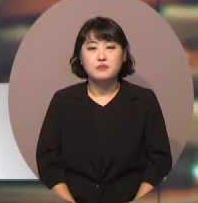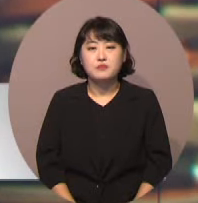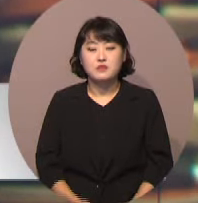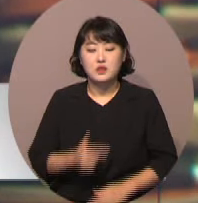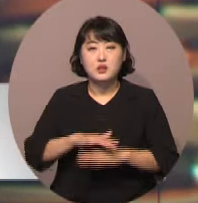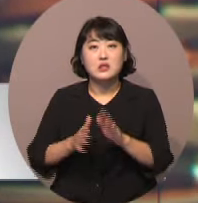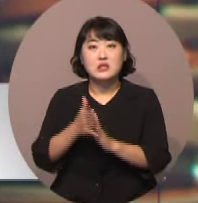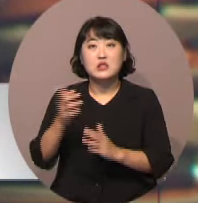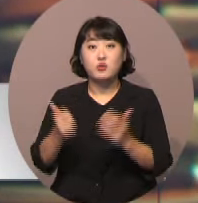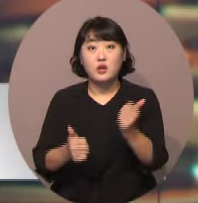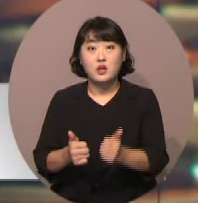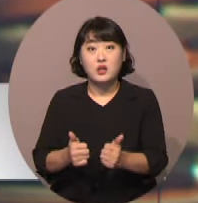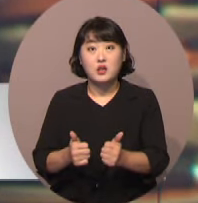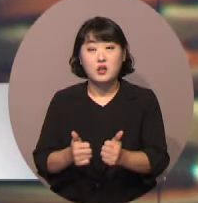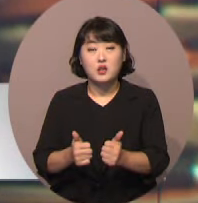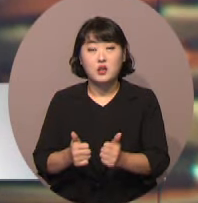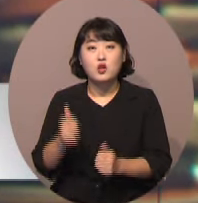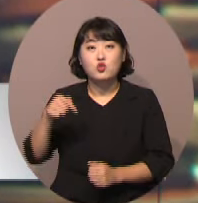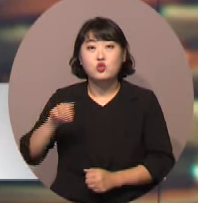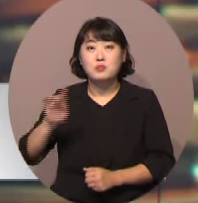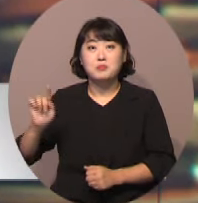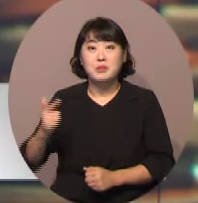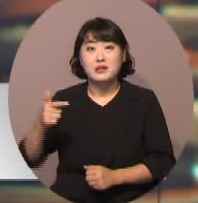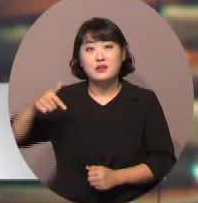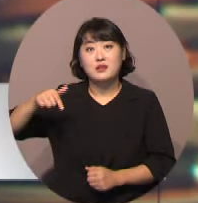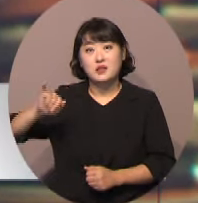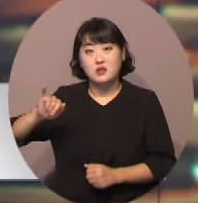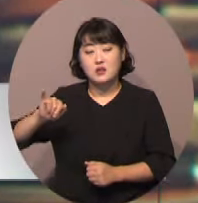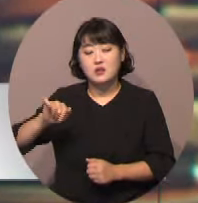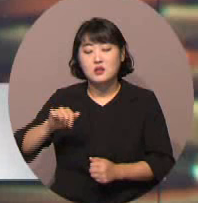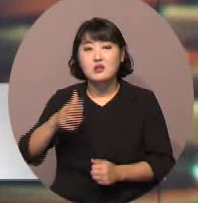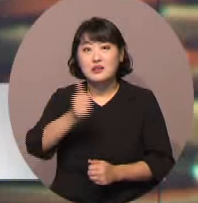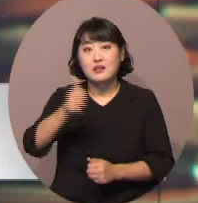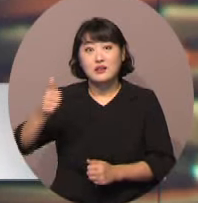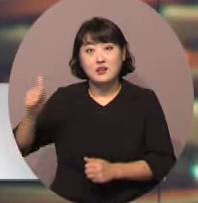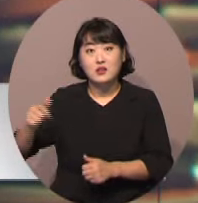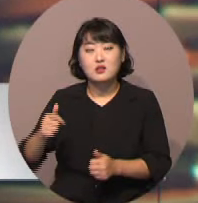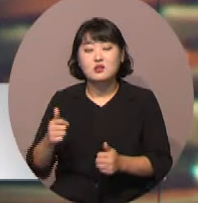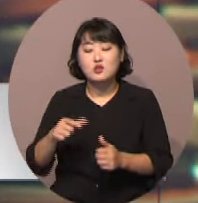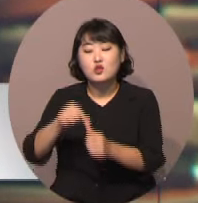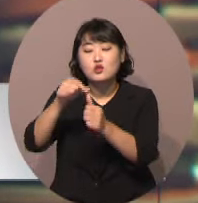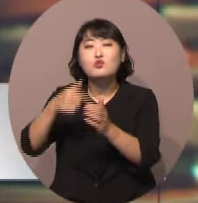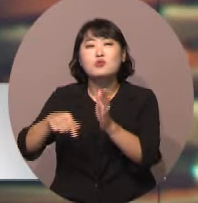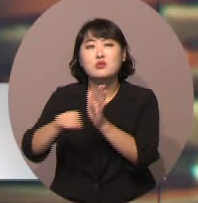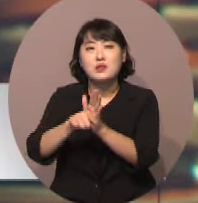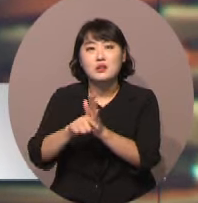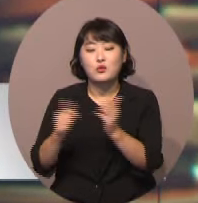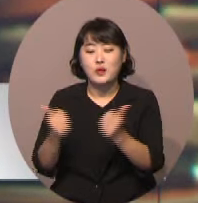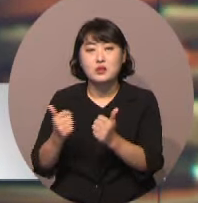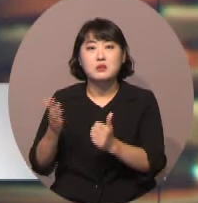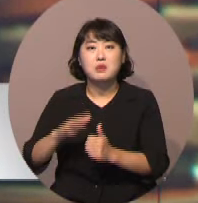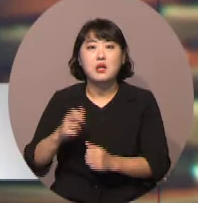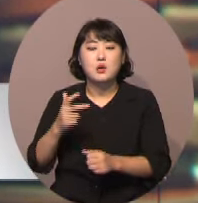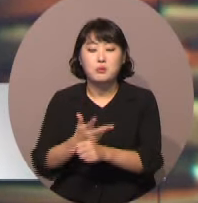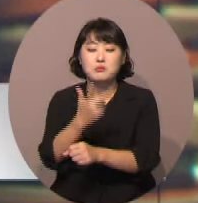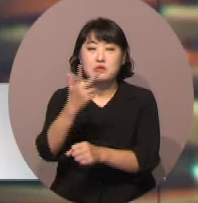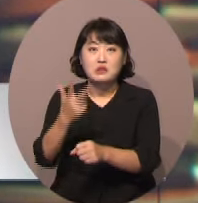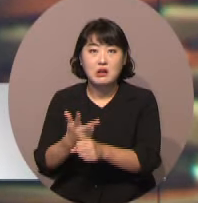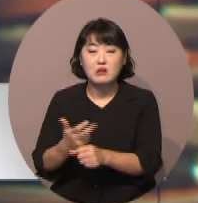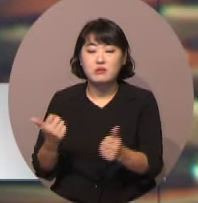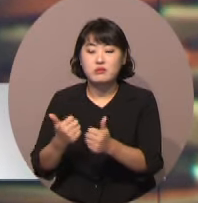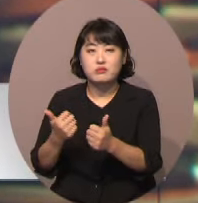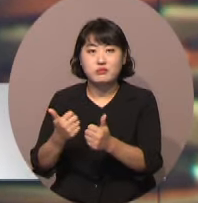대전시 의회가 후반기 의회를 이끌 의장단 선출을 위한 본회의를 열었지만 7시간 넘게 공회전을 하다